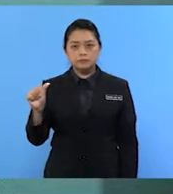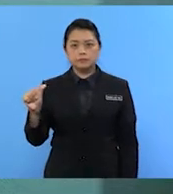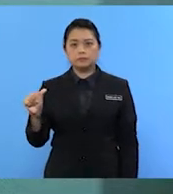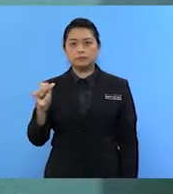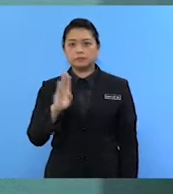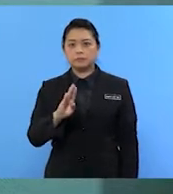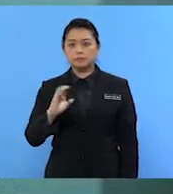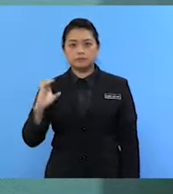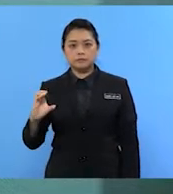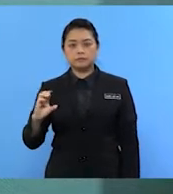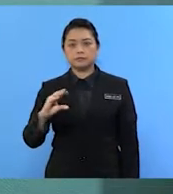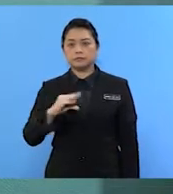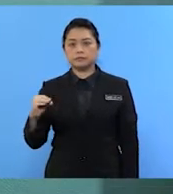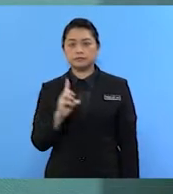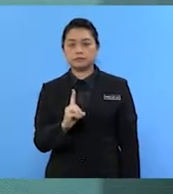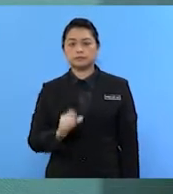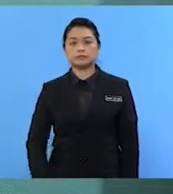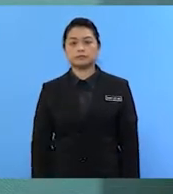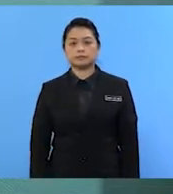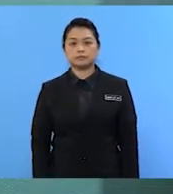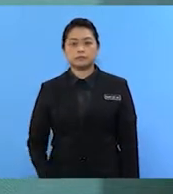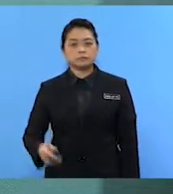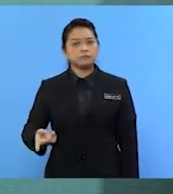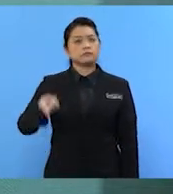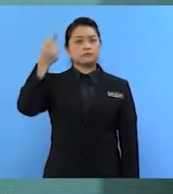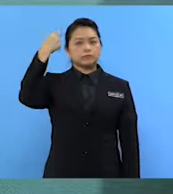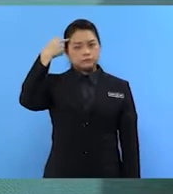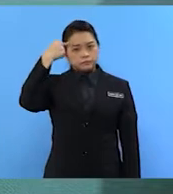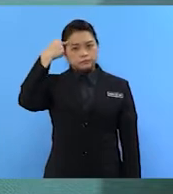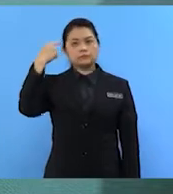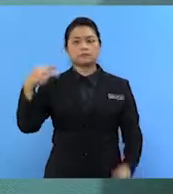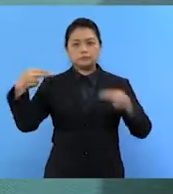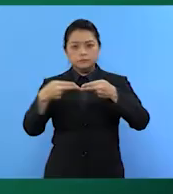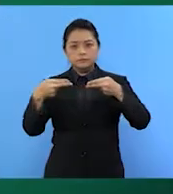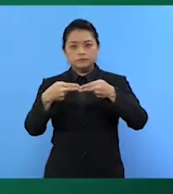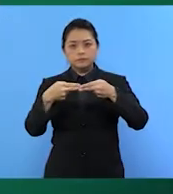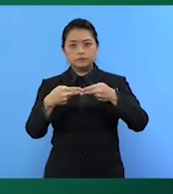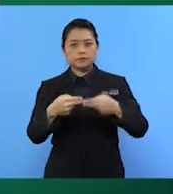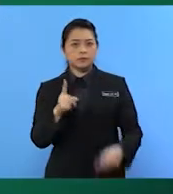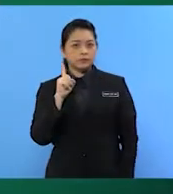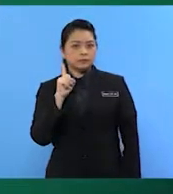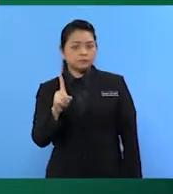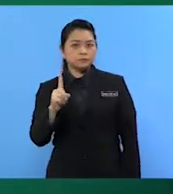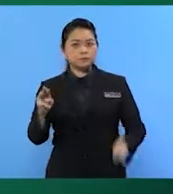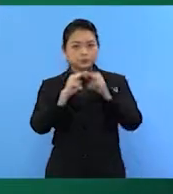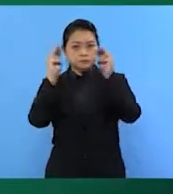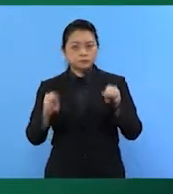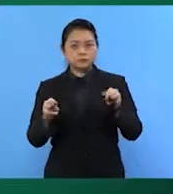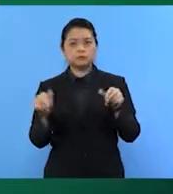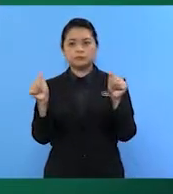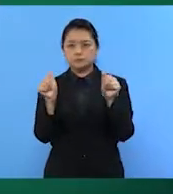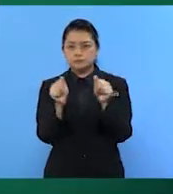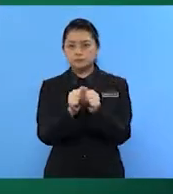B, C dan D. Imbas semula hubungan suatu matriks